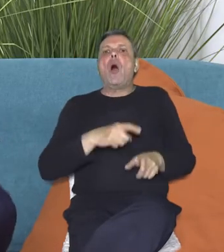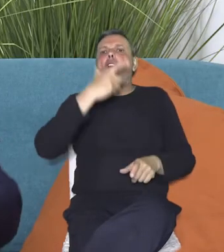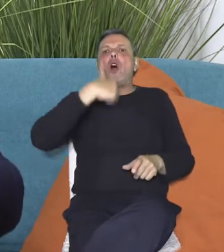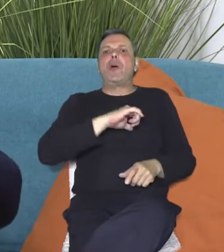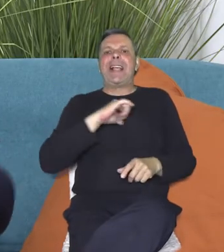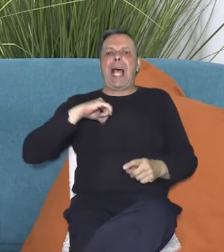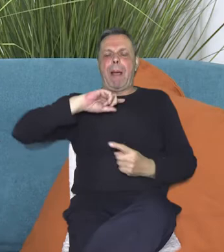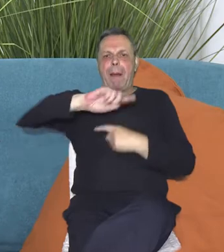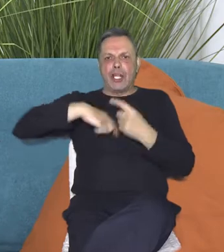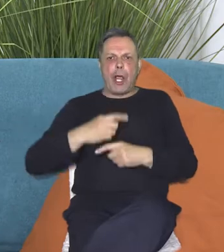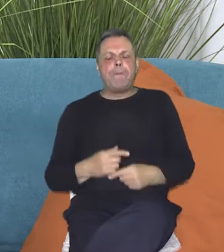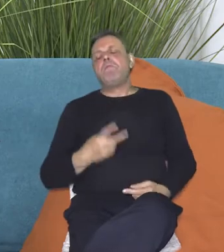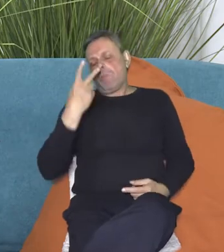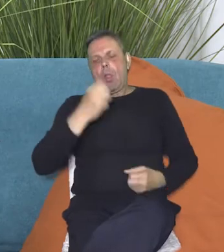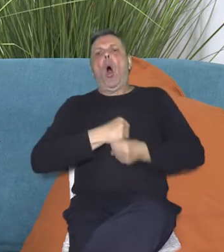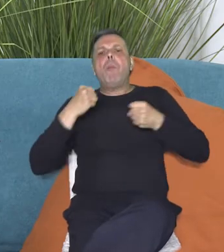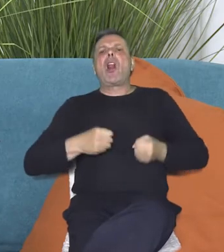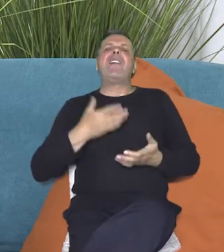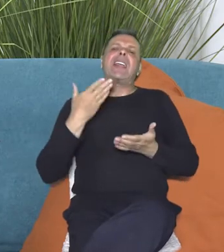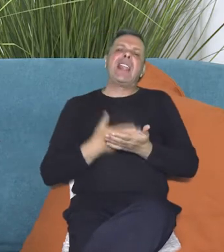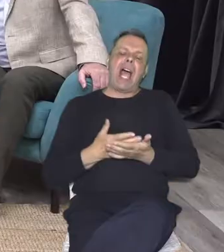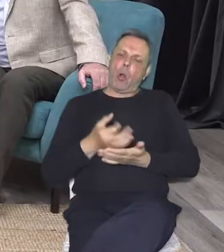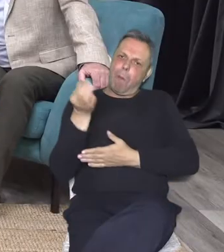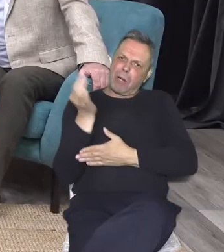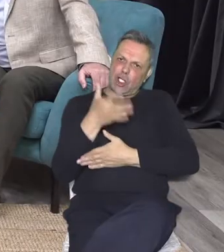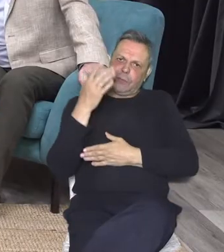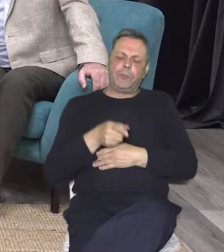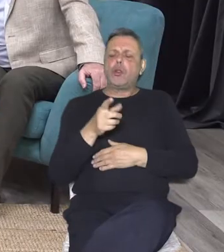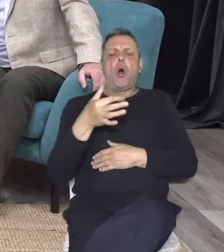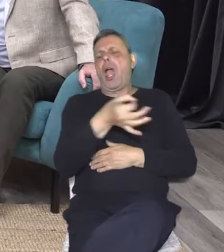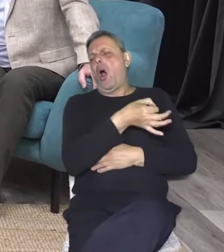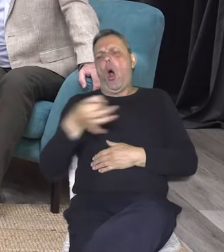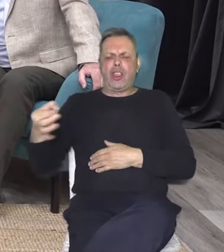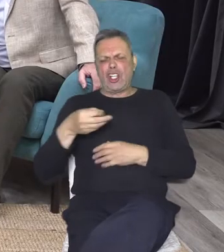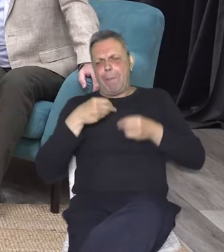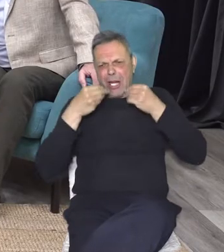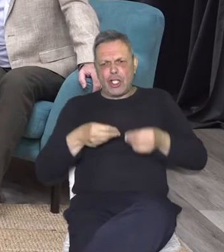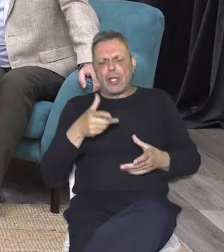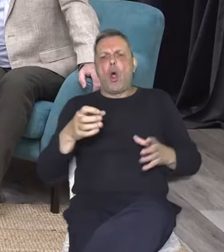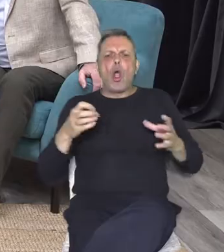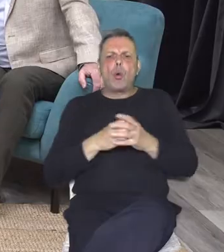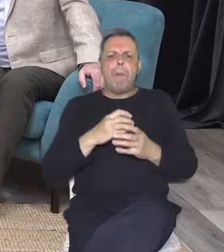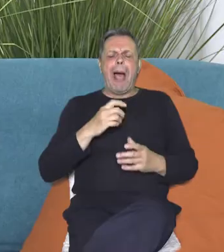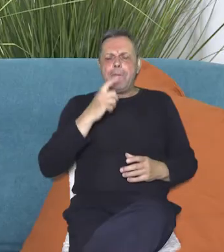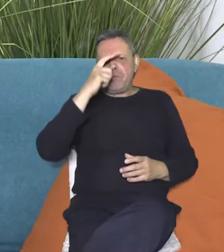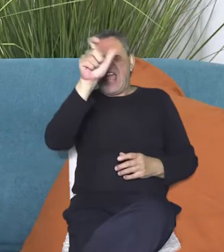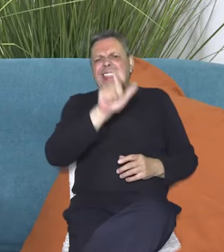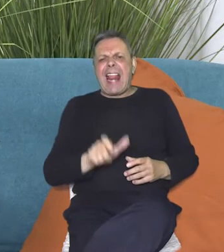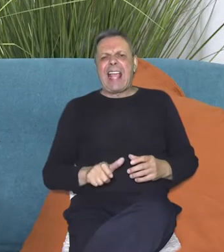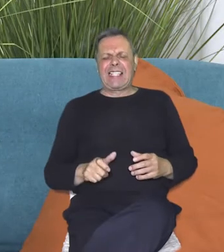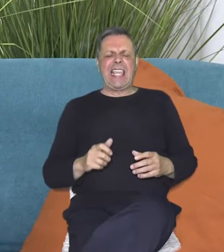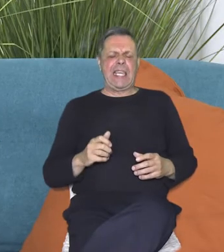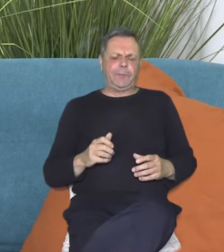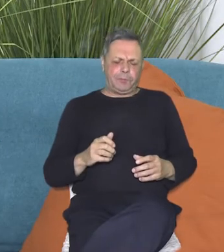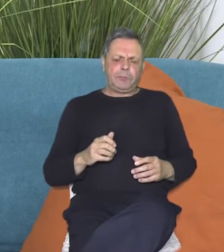pleše. I onda je oporavak na taj način brži. To je fenomenalna priča. To je grupa talijanskih